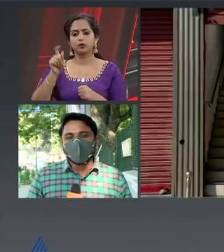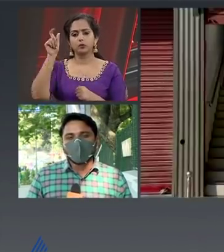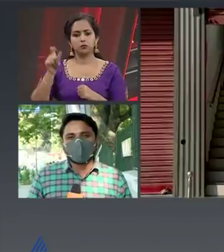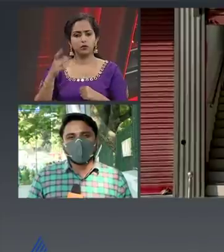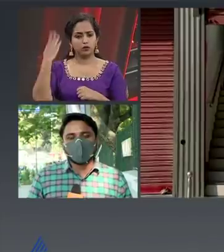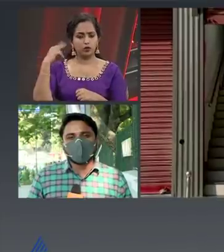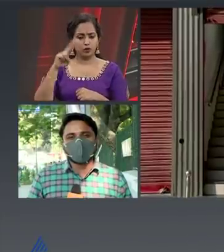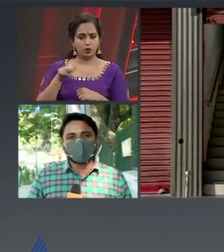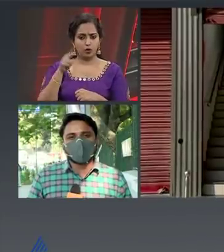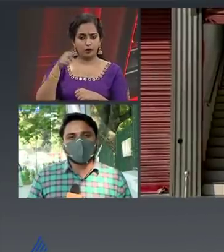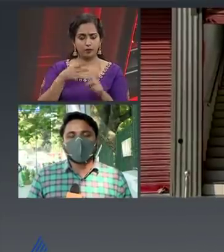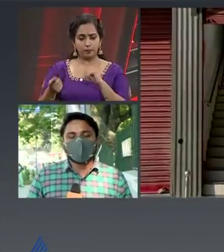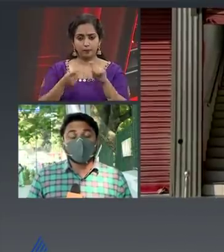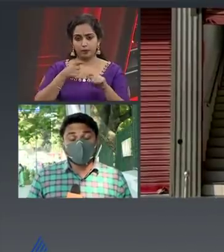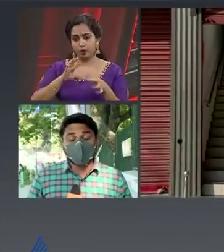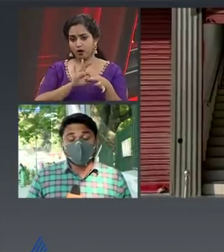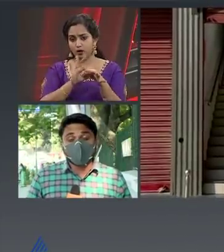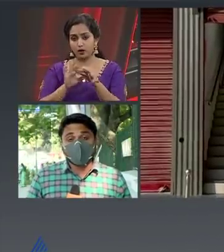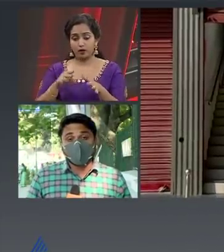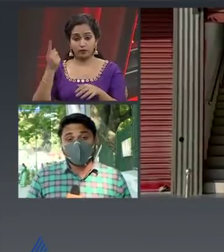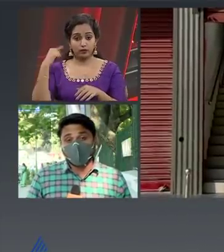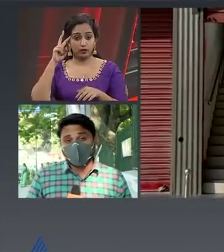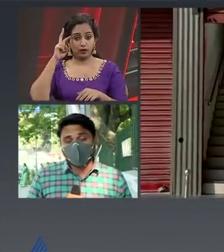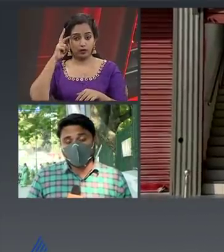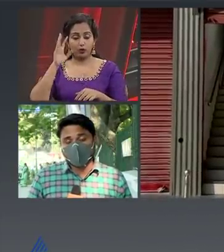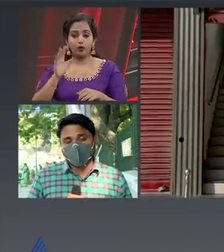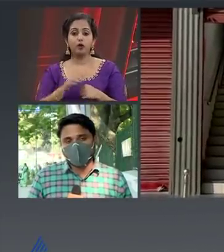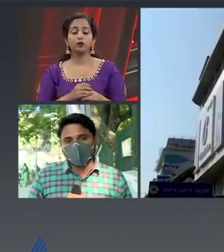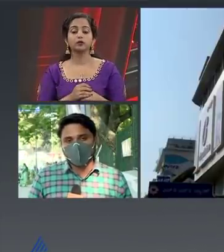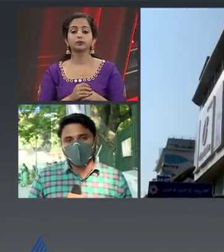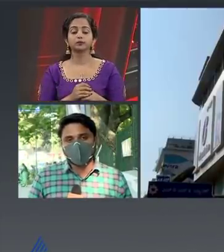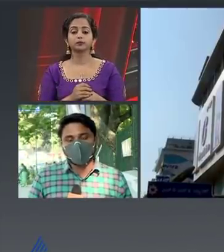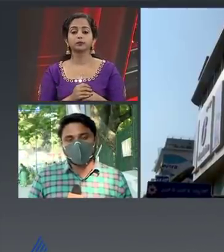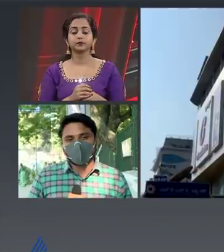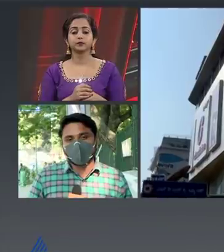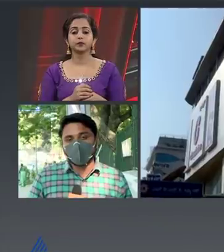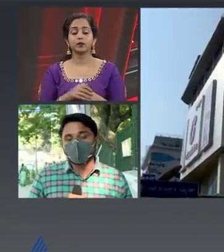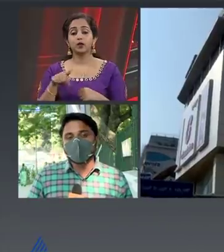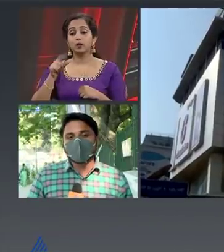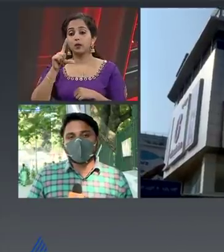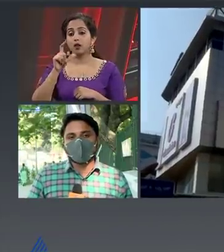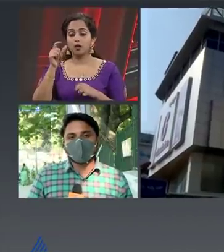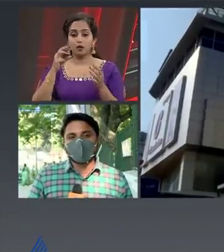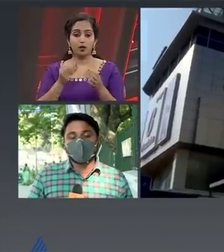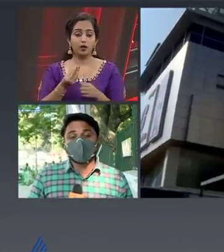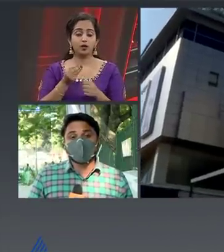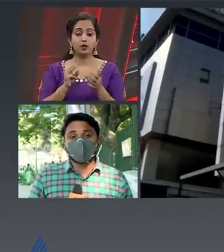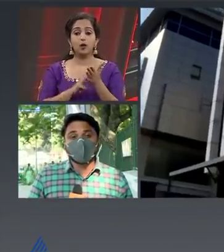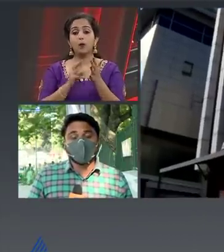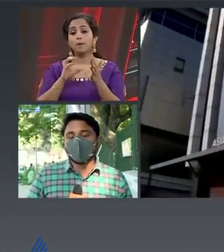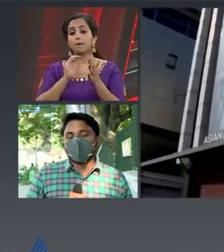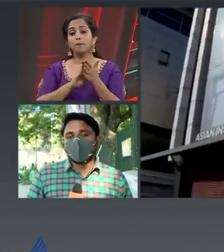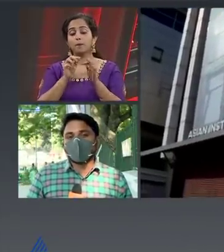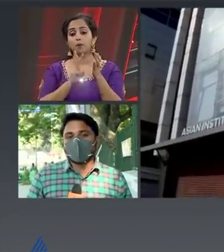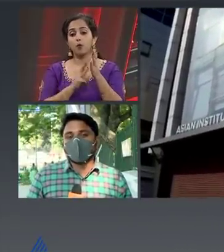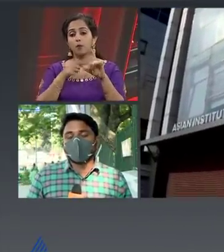വന്നിരുന്നു. കൊച്ചിയിൽ ED ഉദ്യോഗസ്ഥർ ഇയാളെ, കസ്റ്റംസ് ഉദ്യോഗസ്ഥരടക്കം ഇയാളെ ചോദ്യം ചെയ്യുകയും ചെയ്തിരുന്നു. ലഫീർ മുഹമ്മദാണ് സ്വപ്ന സുരേഷിന് മസ്കത്തിൽ